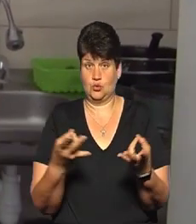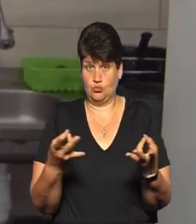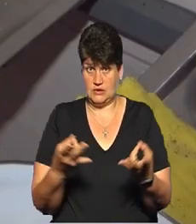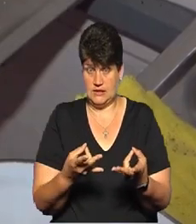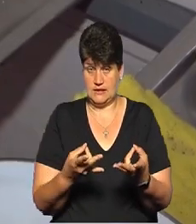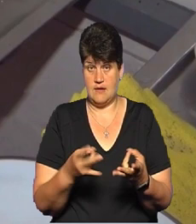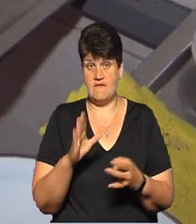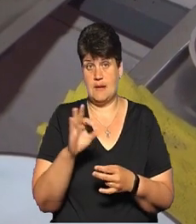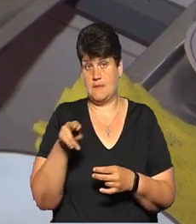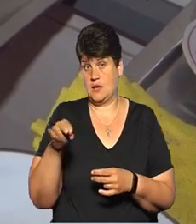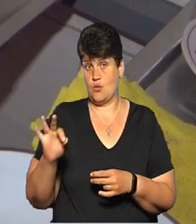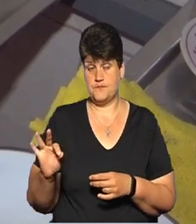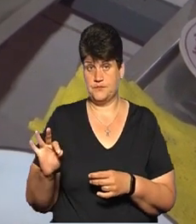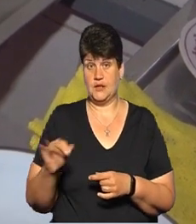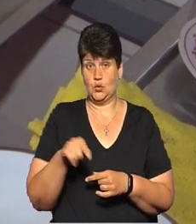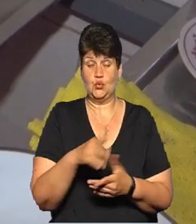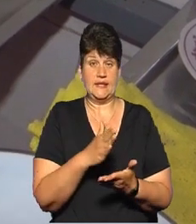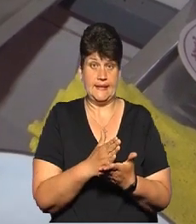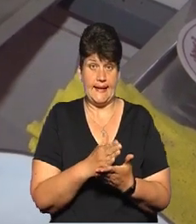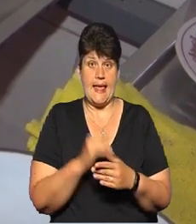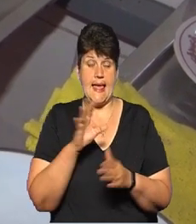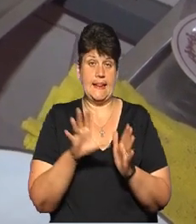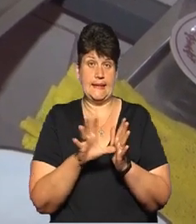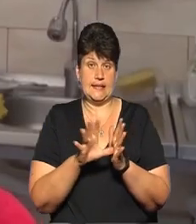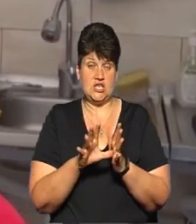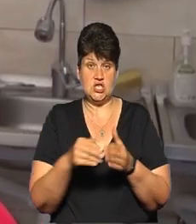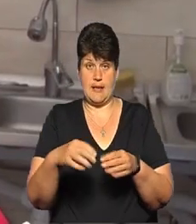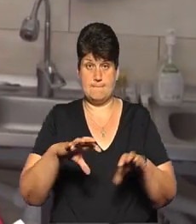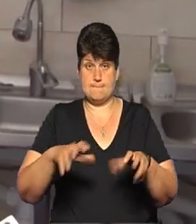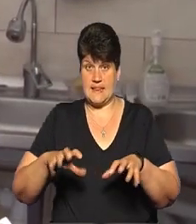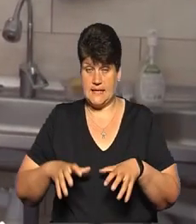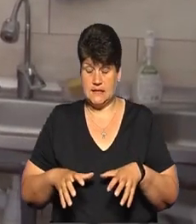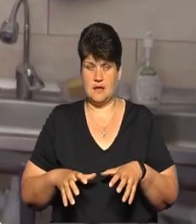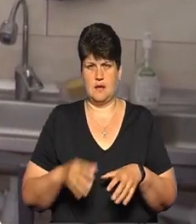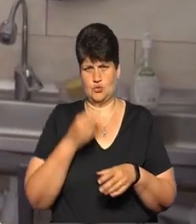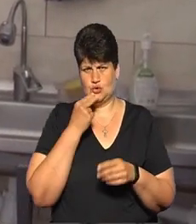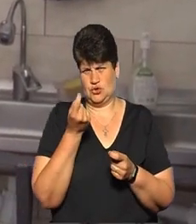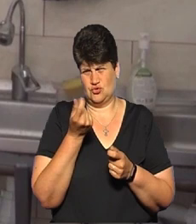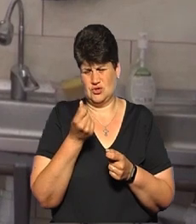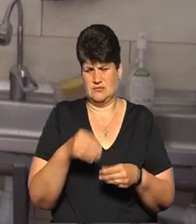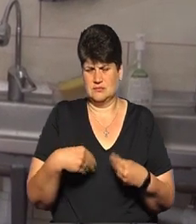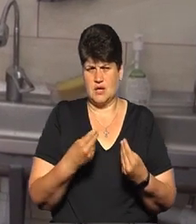приміщеним особам. Тут є електричні плити, продукти ще частково забезпечуємо громада,